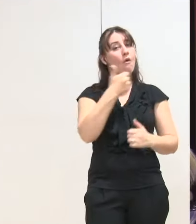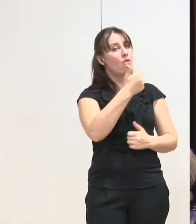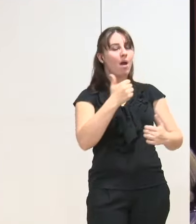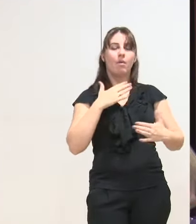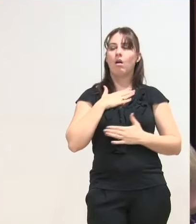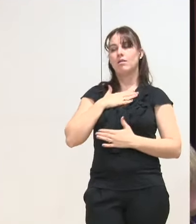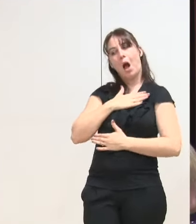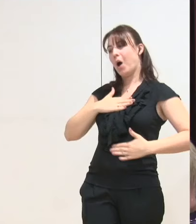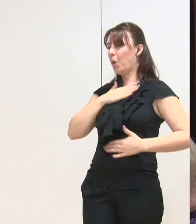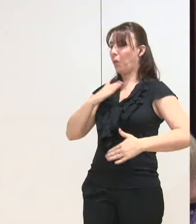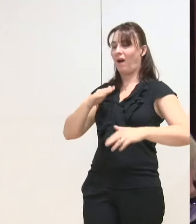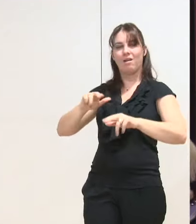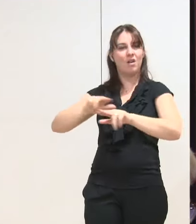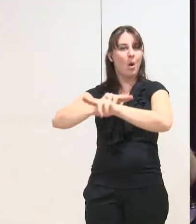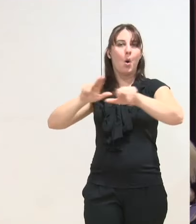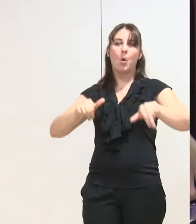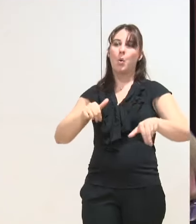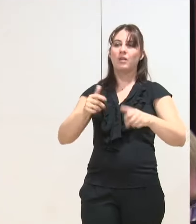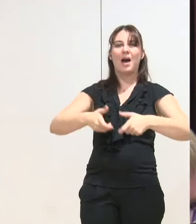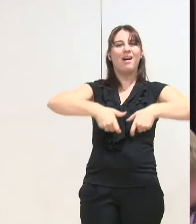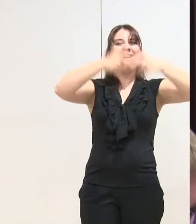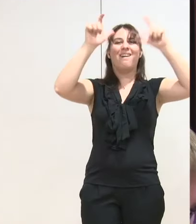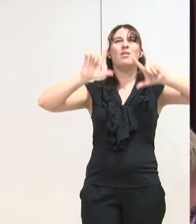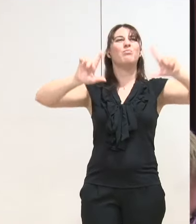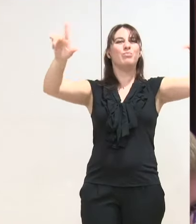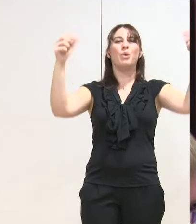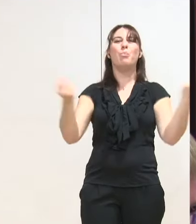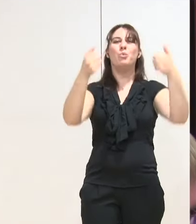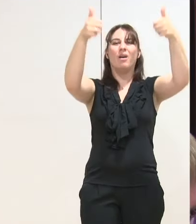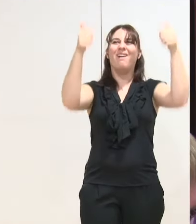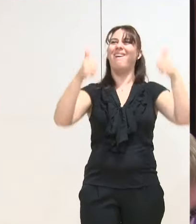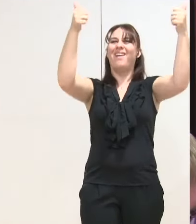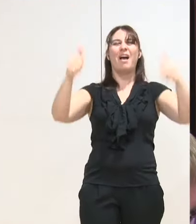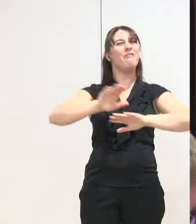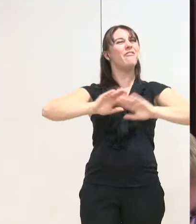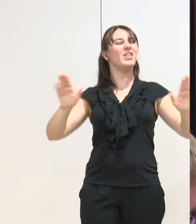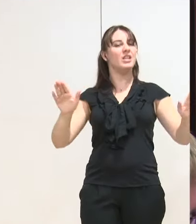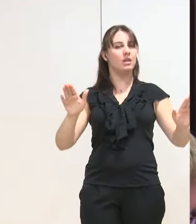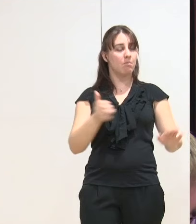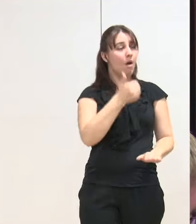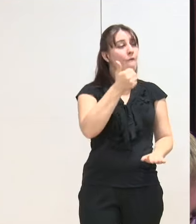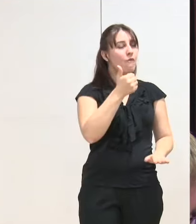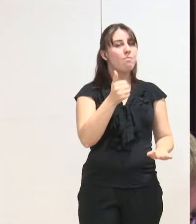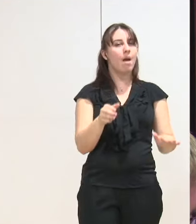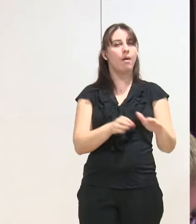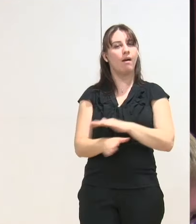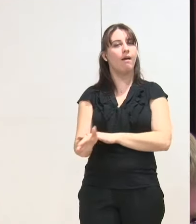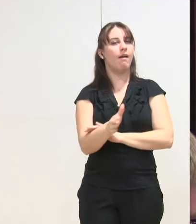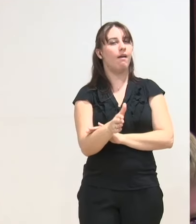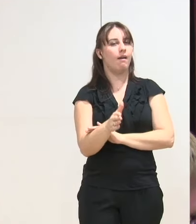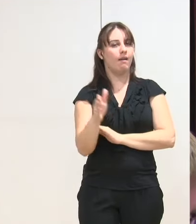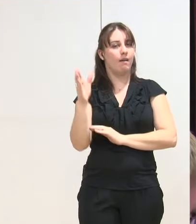fin au contrat de mobilier publicitaire sur l'espace public vous ne signalez pas au détour de cette